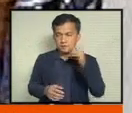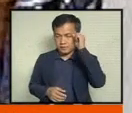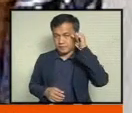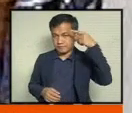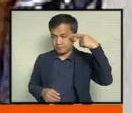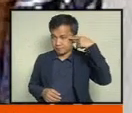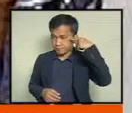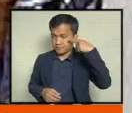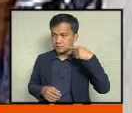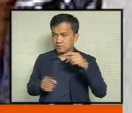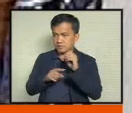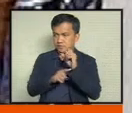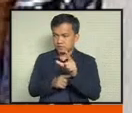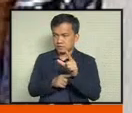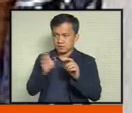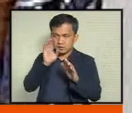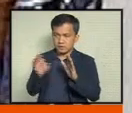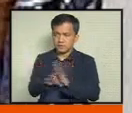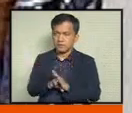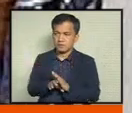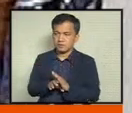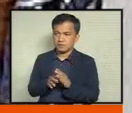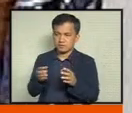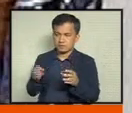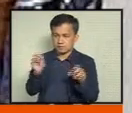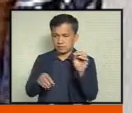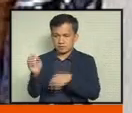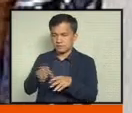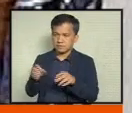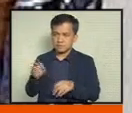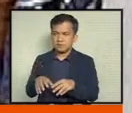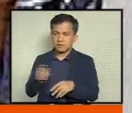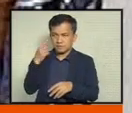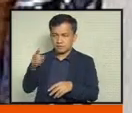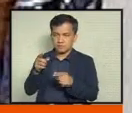Panelo na authentic naman ang mga larawan. Pinagsama-sama nga lang ang mga ito